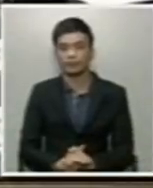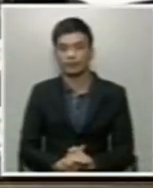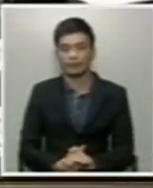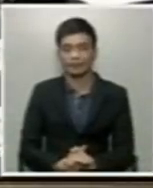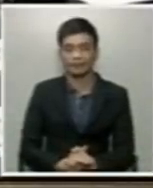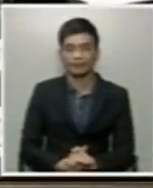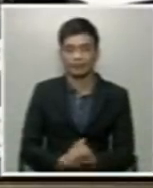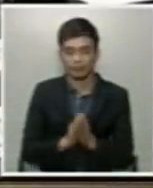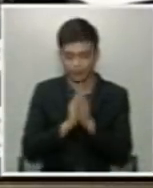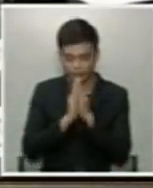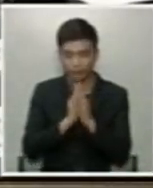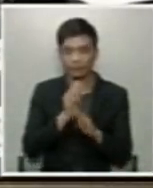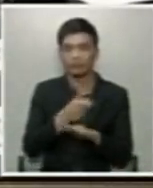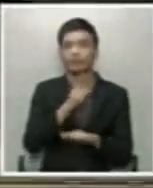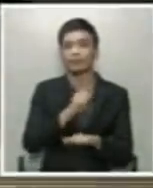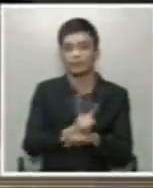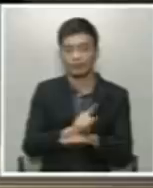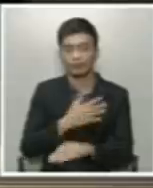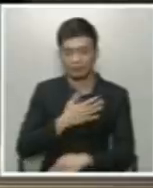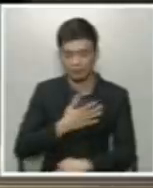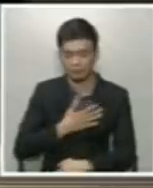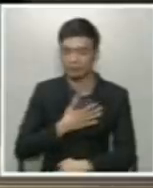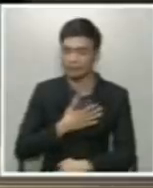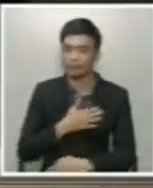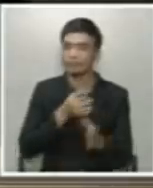ท่านประธานที่เคารพครับคืออย่างนี้ครับว่า